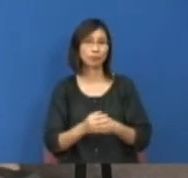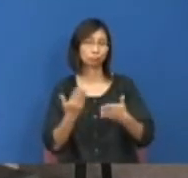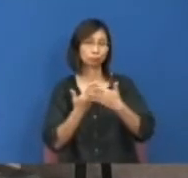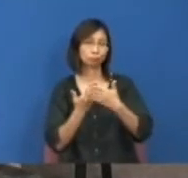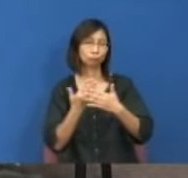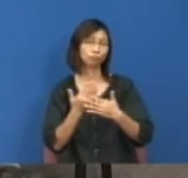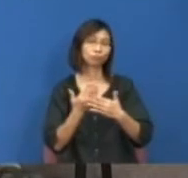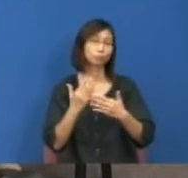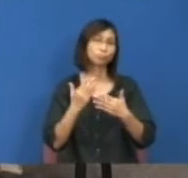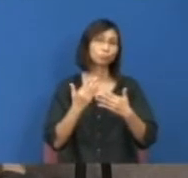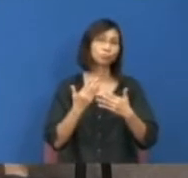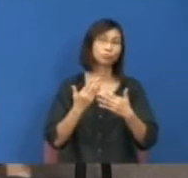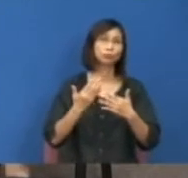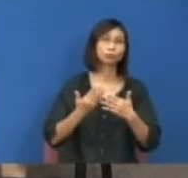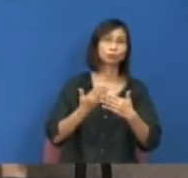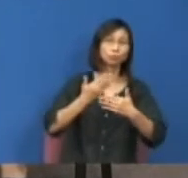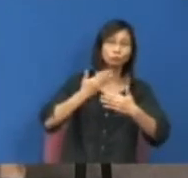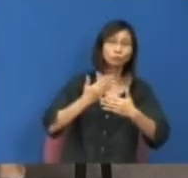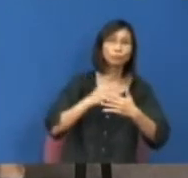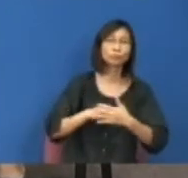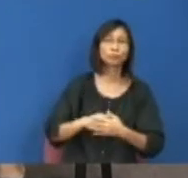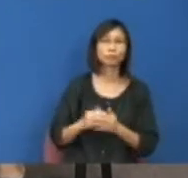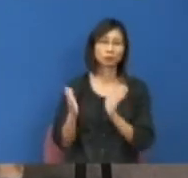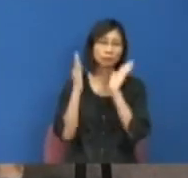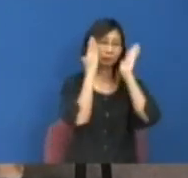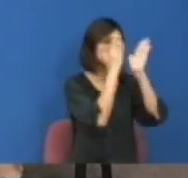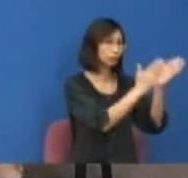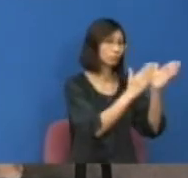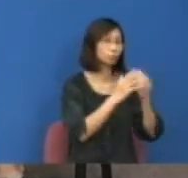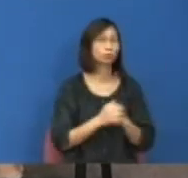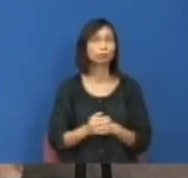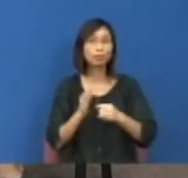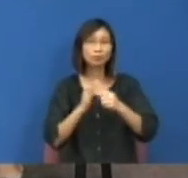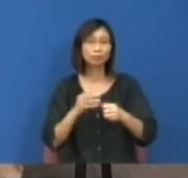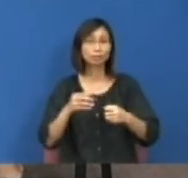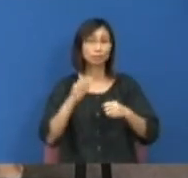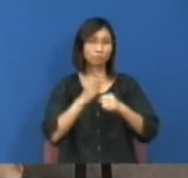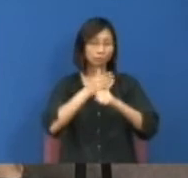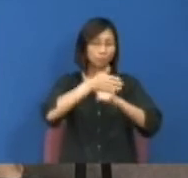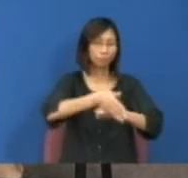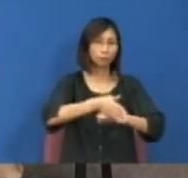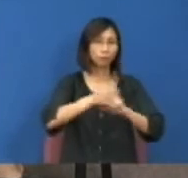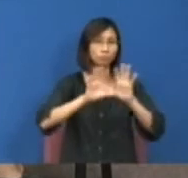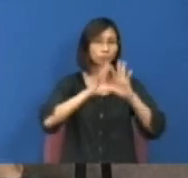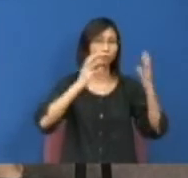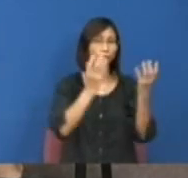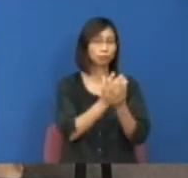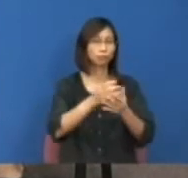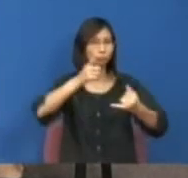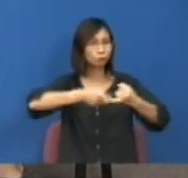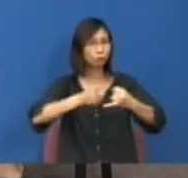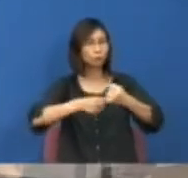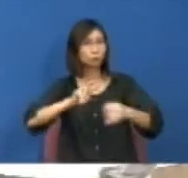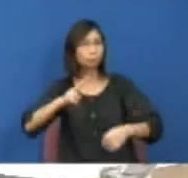左傾的面貌，他是一個社會黨的黨員，後來才搞這個所謂法西斯主義國家社會